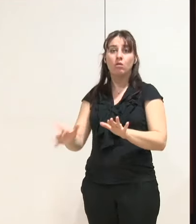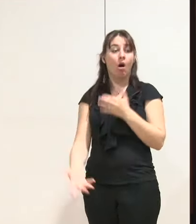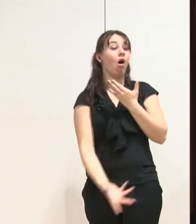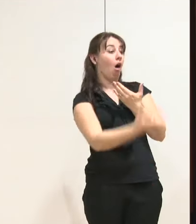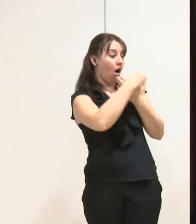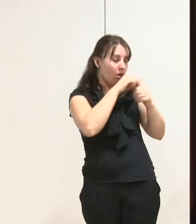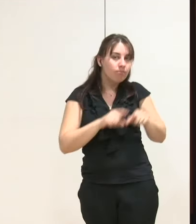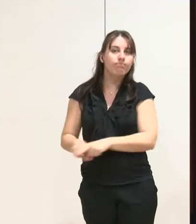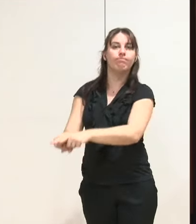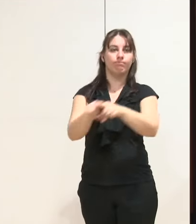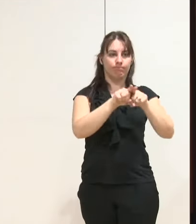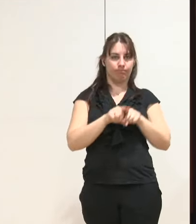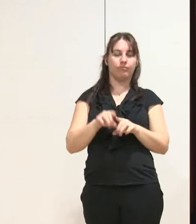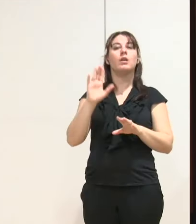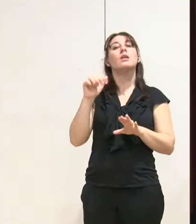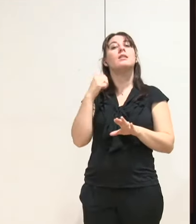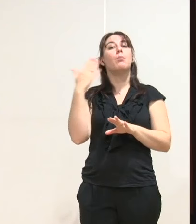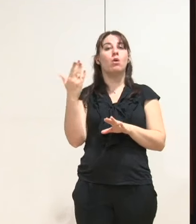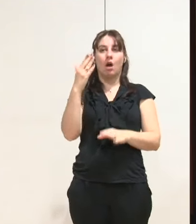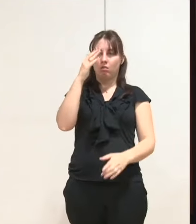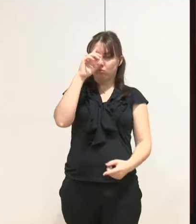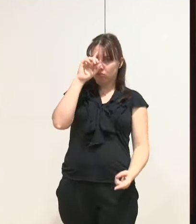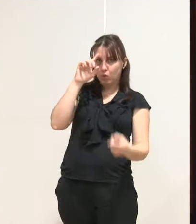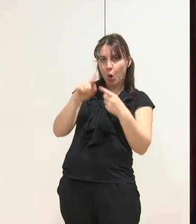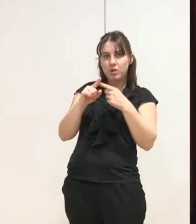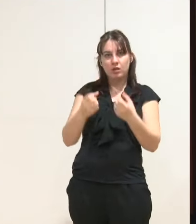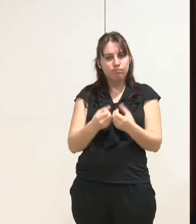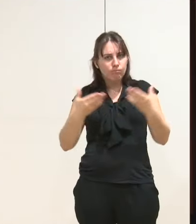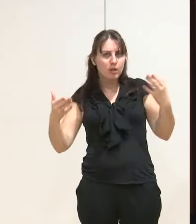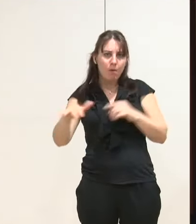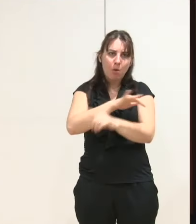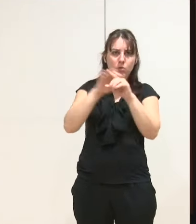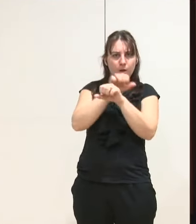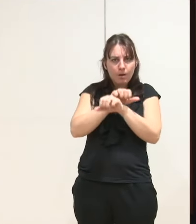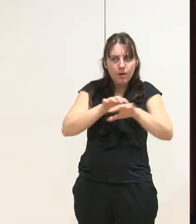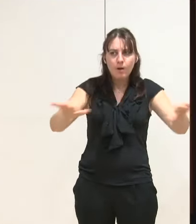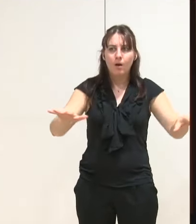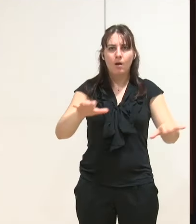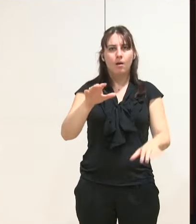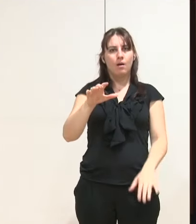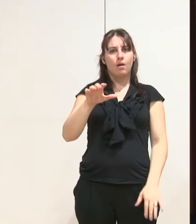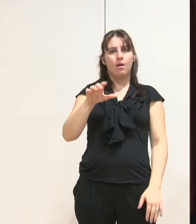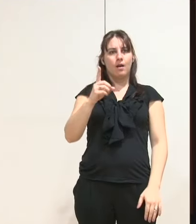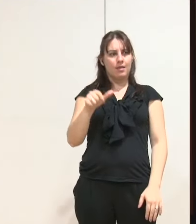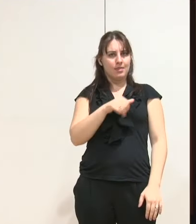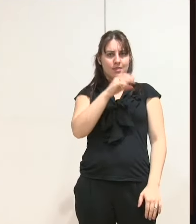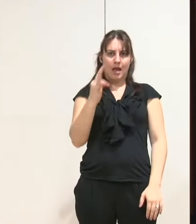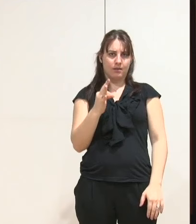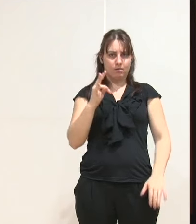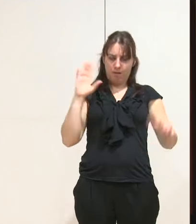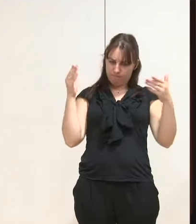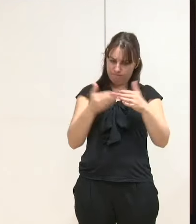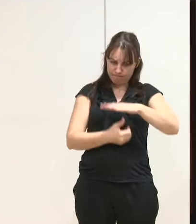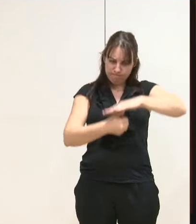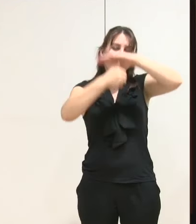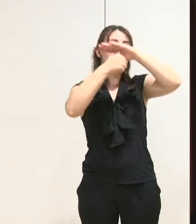cette logique très large de développement social était le cœur de l'identité de la DAST or en proposant